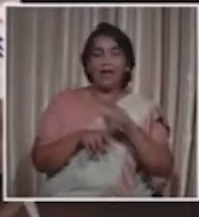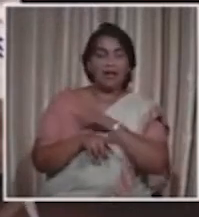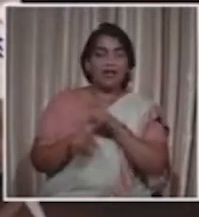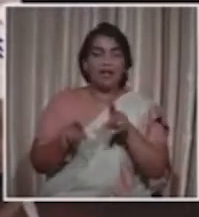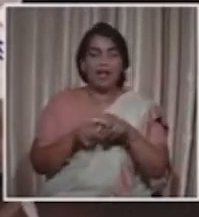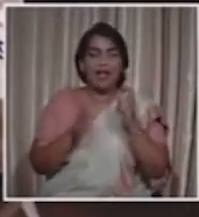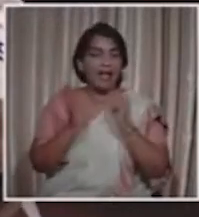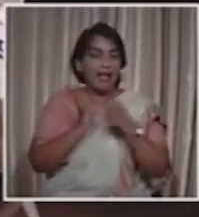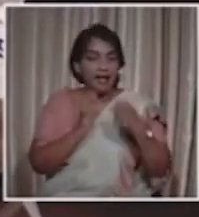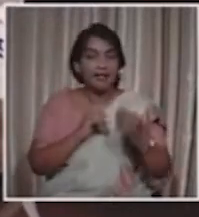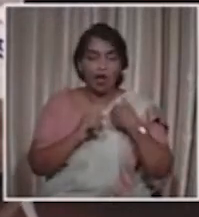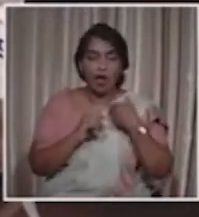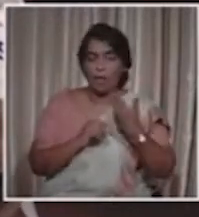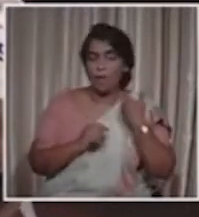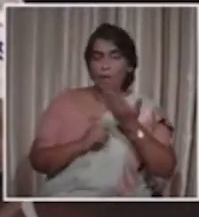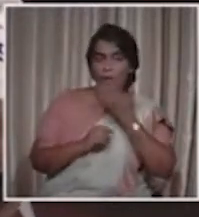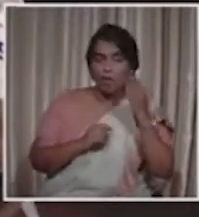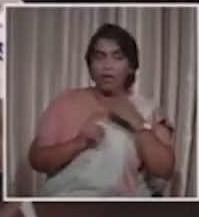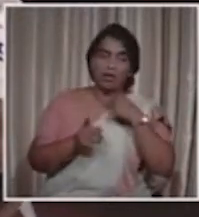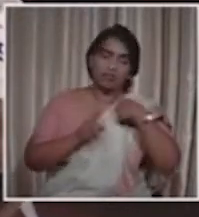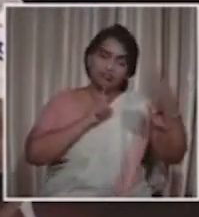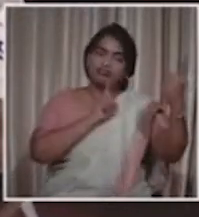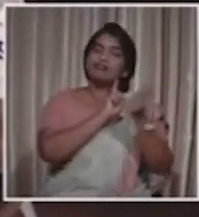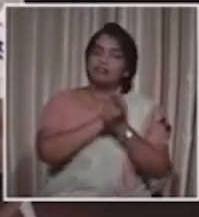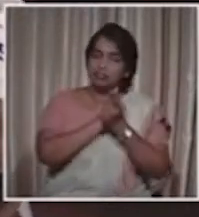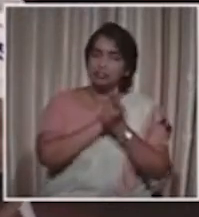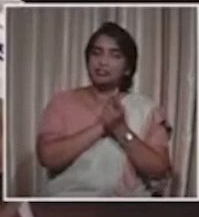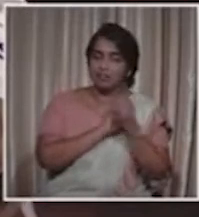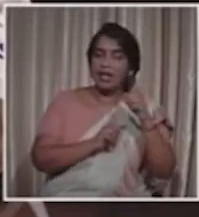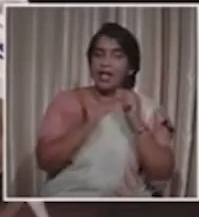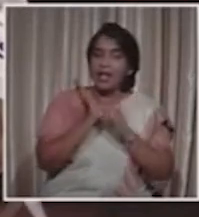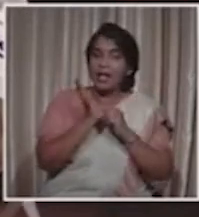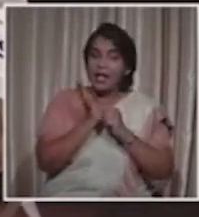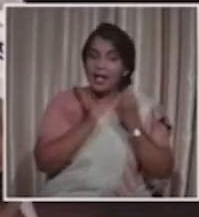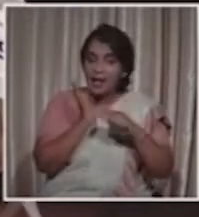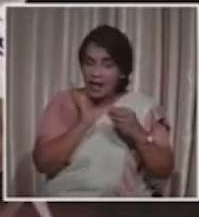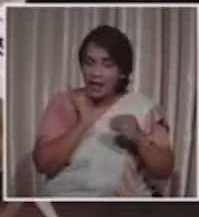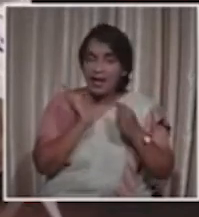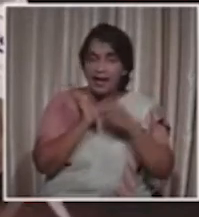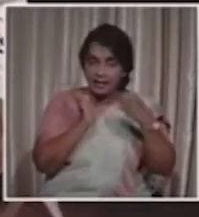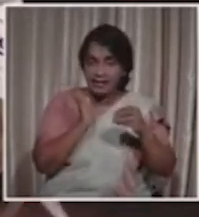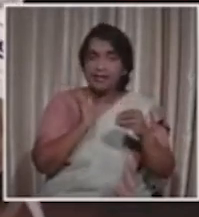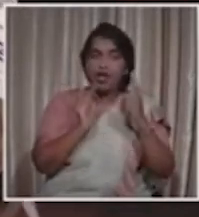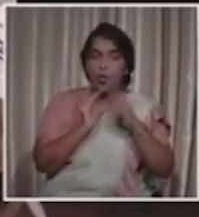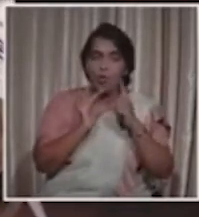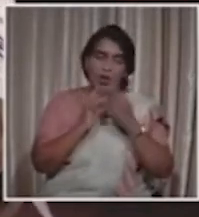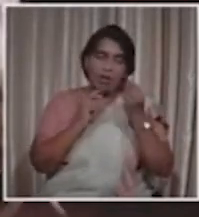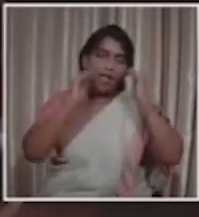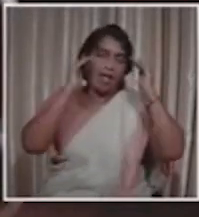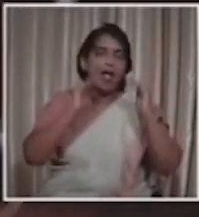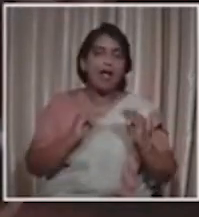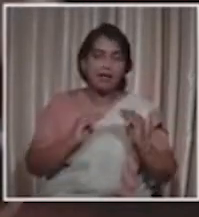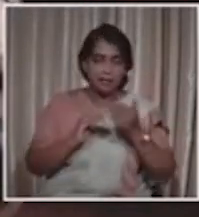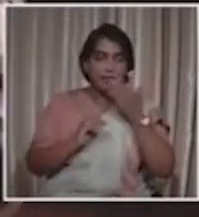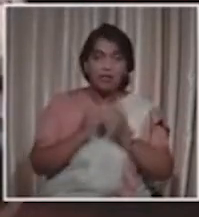කියන්නේ අපිට පුළුවන් කතා කරලා සාකච්ඡා කරලා ණය ප්‍රමාණාත්මකව ණයයි පොලියයි අඩු කරගන්න. ඒව